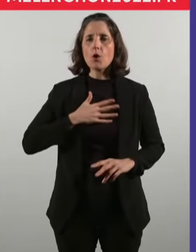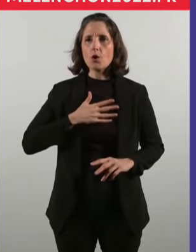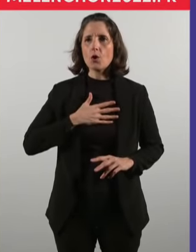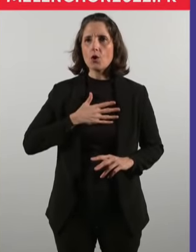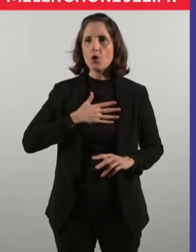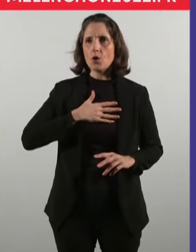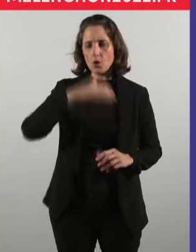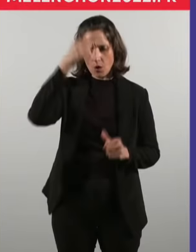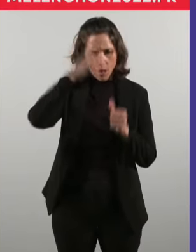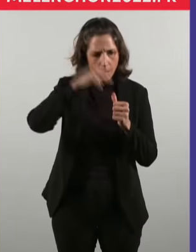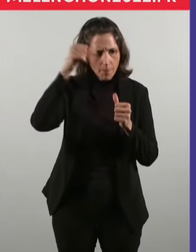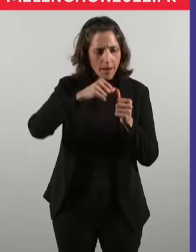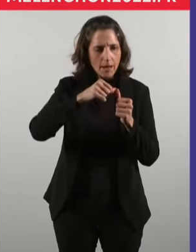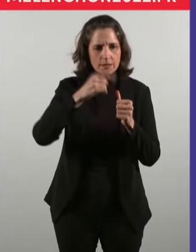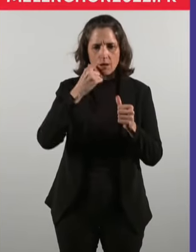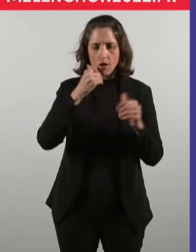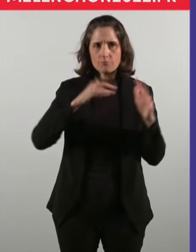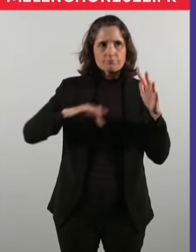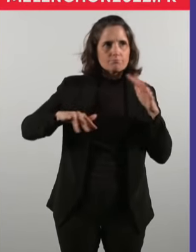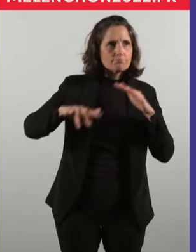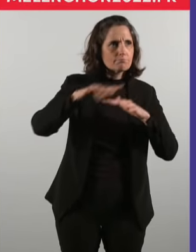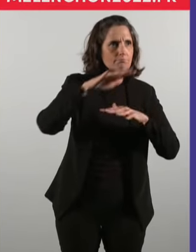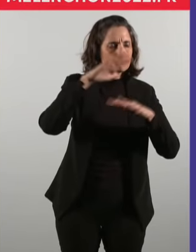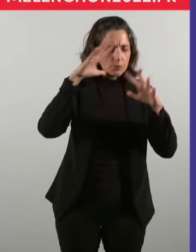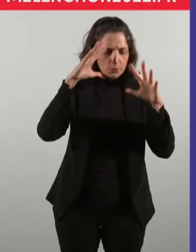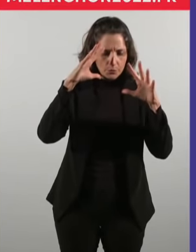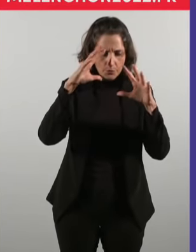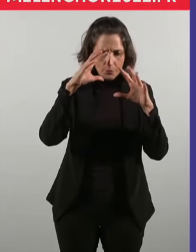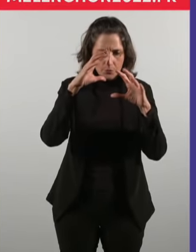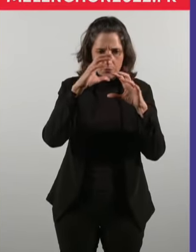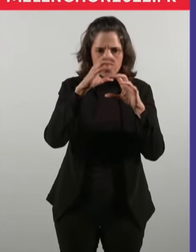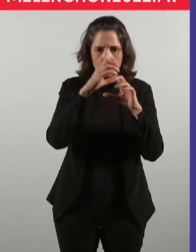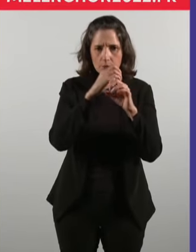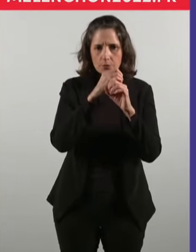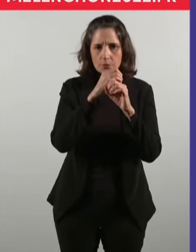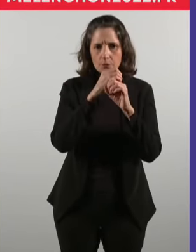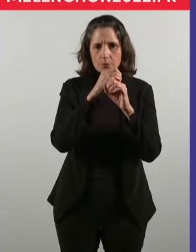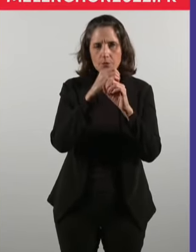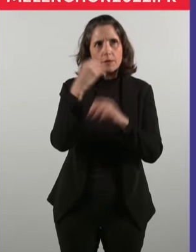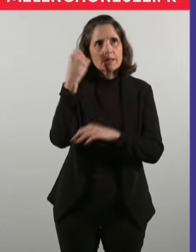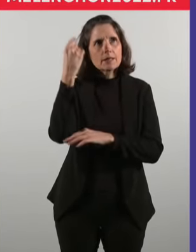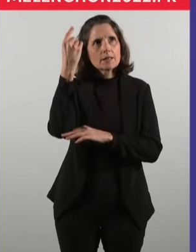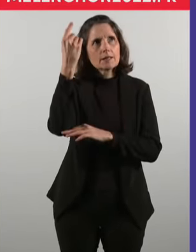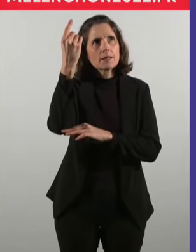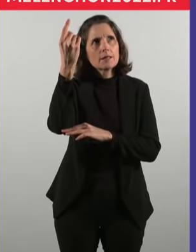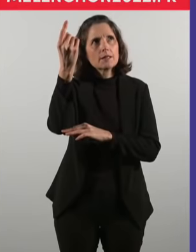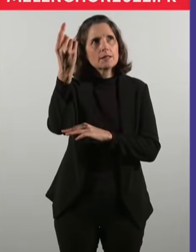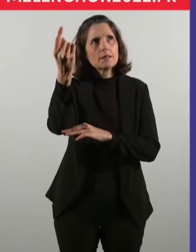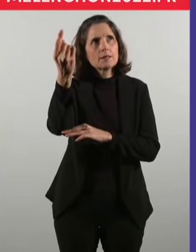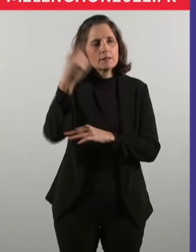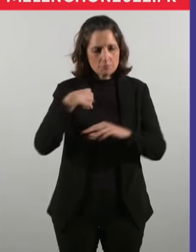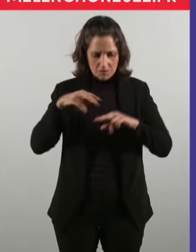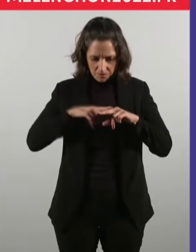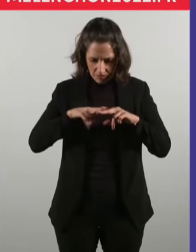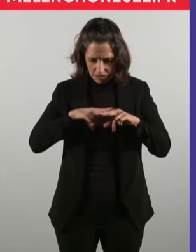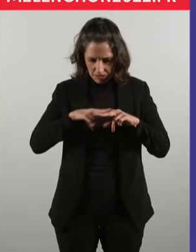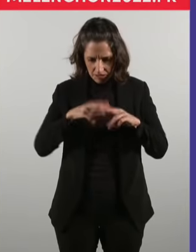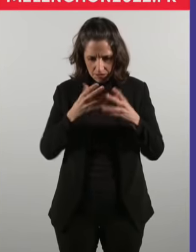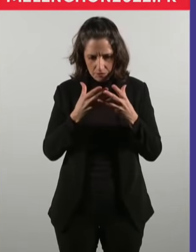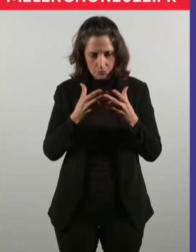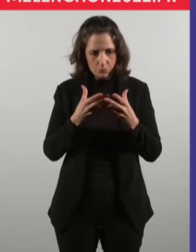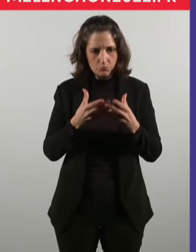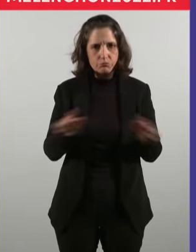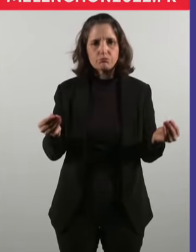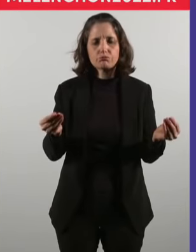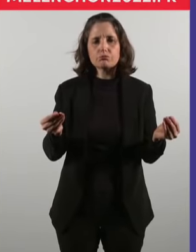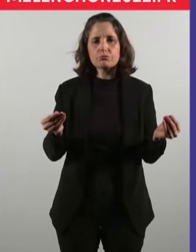blanche, une éternité, ne plus rien être, déjà plus rien. Ça se rapproche